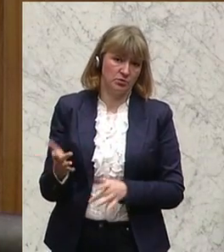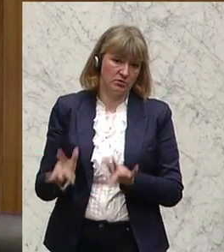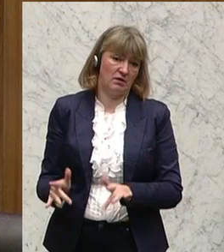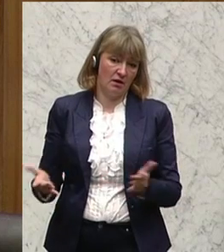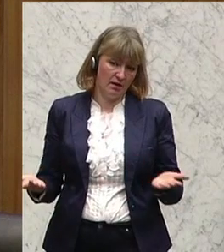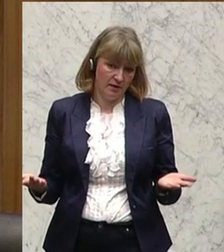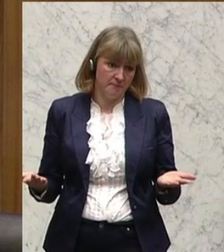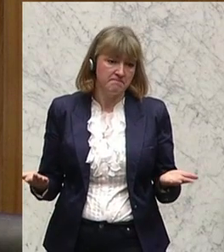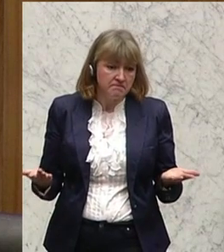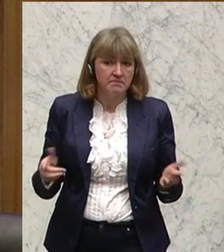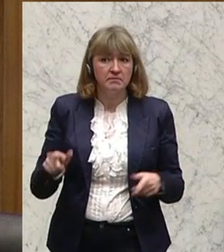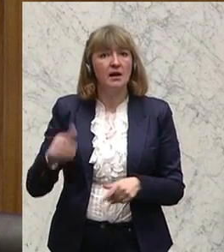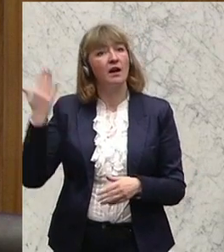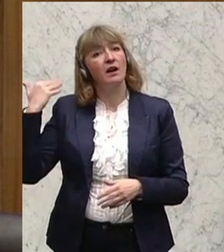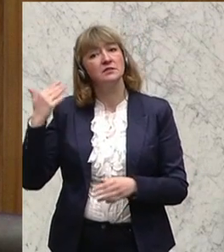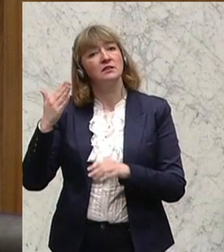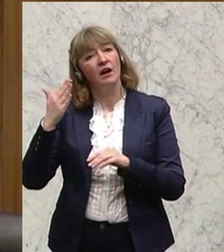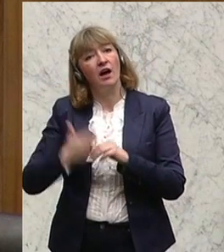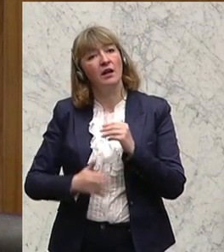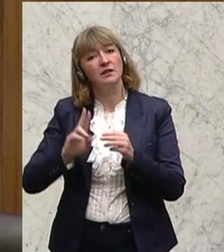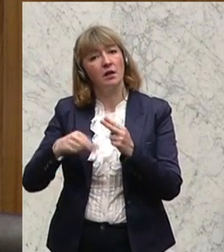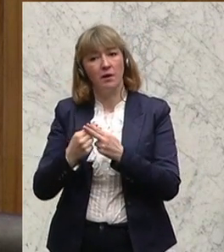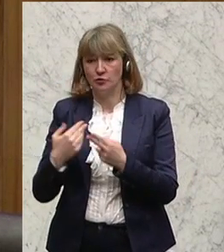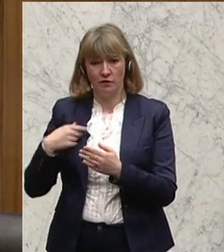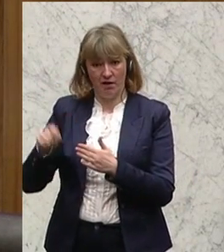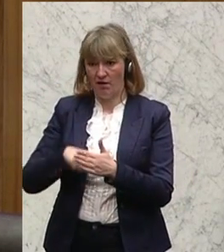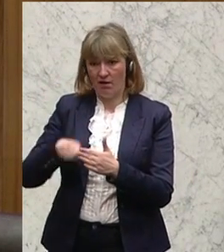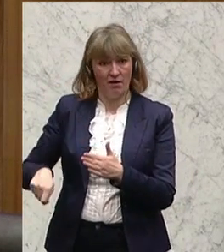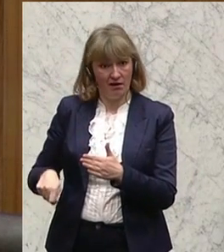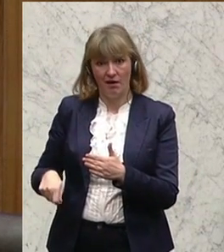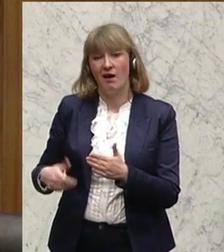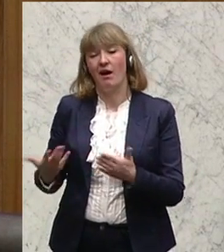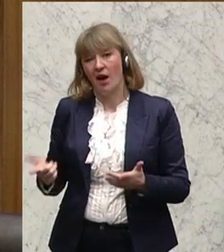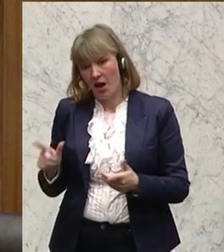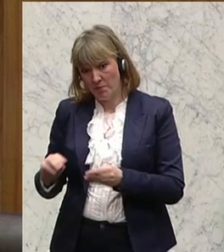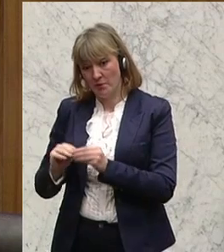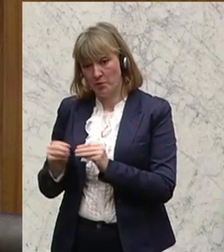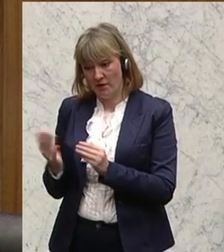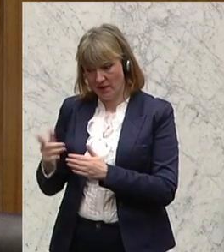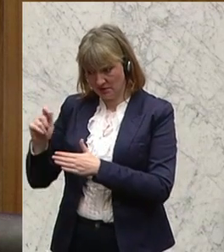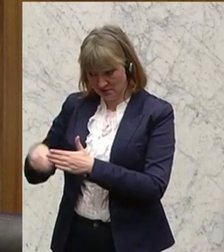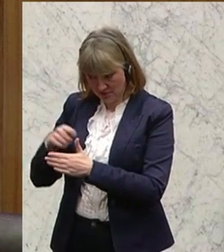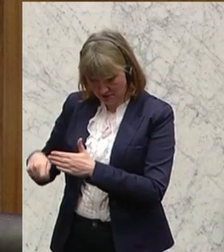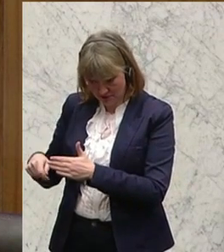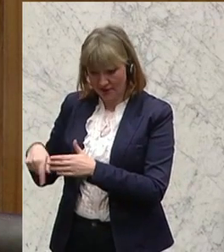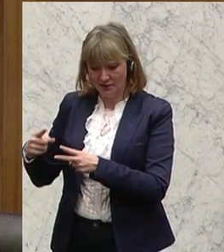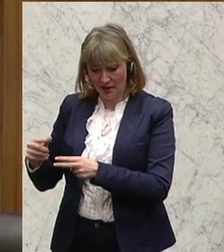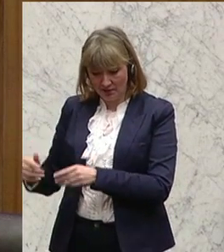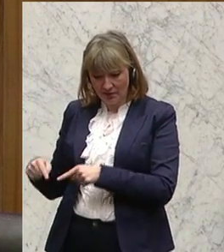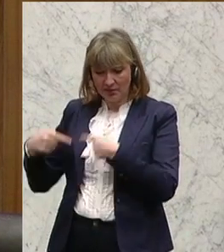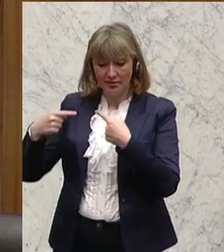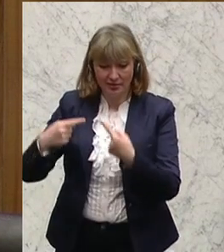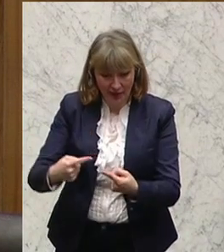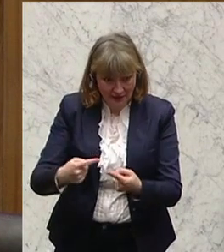sagen, dass ja zuletzt die Valorisierung ausgesetzt wurde, und jede Aussetzung hat natürlich auch das Problem in sich, dass beim nächsten Mal natürlich